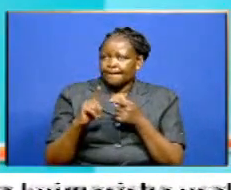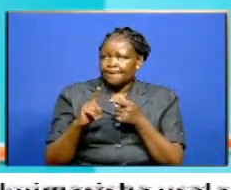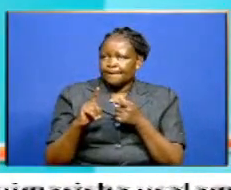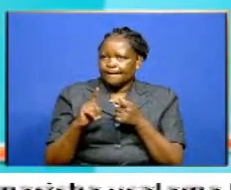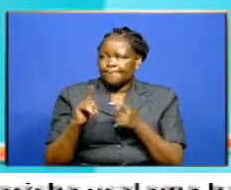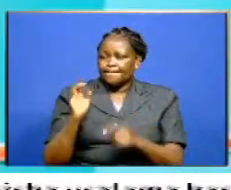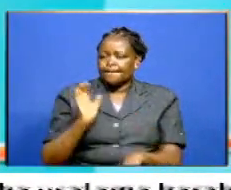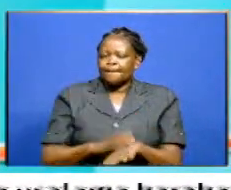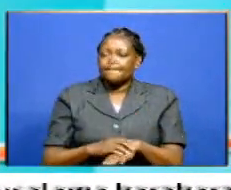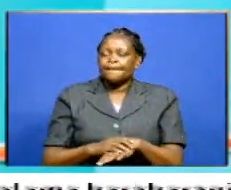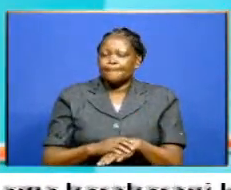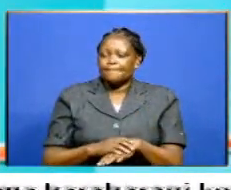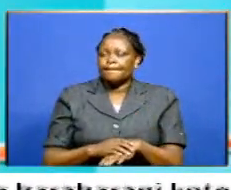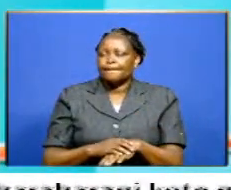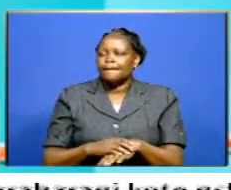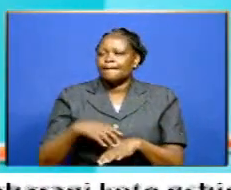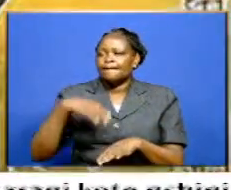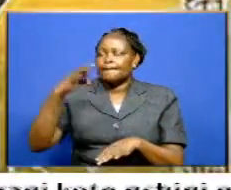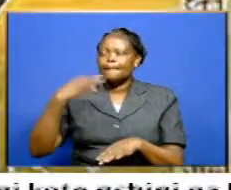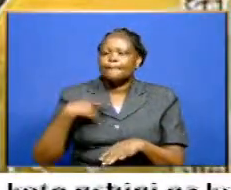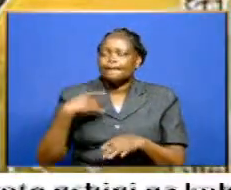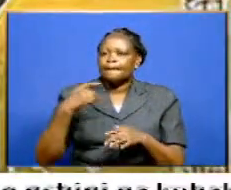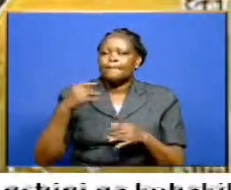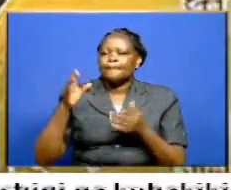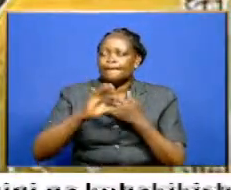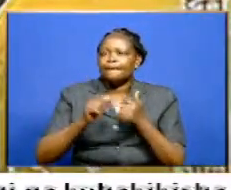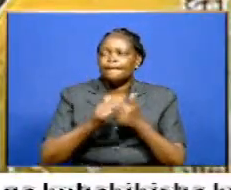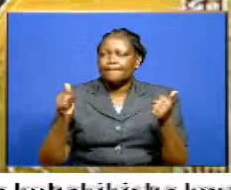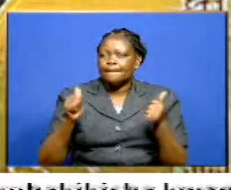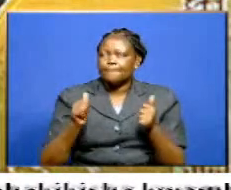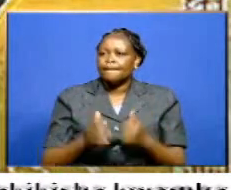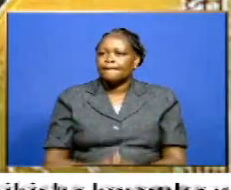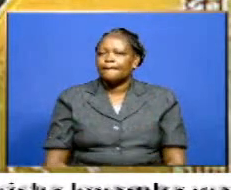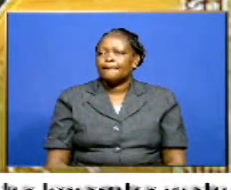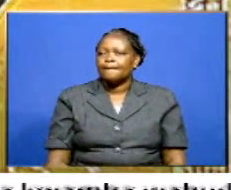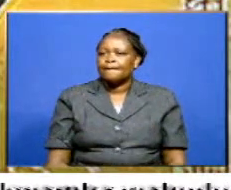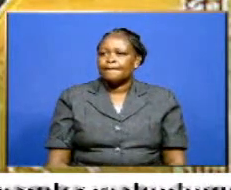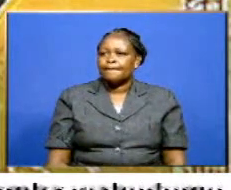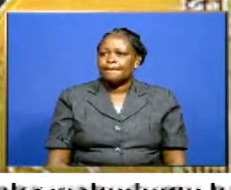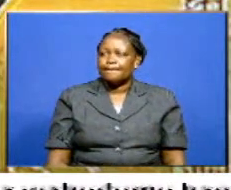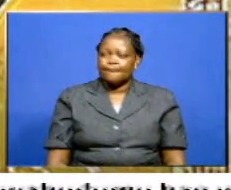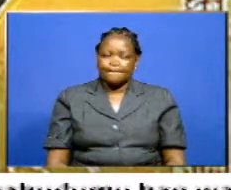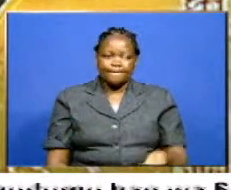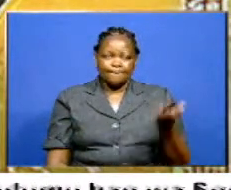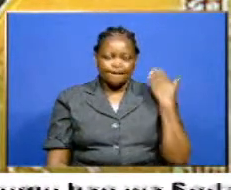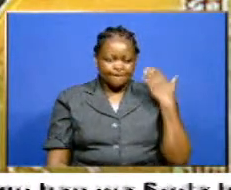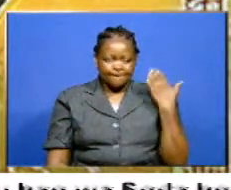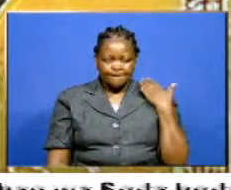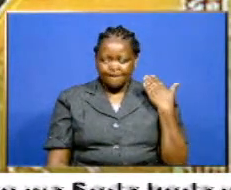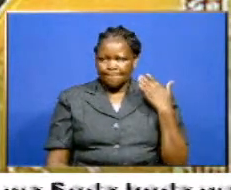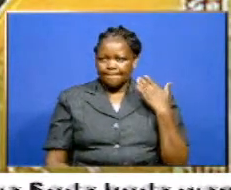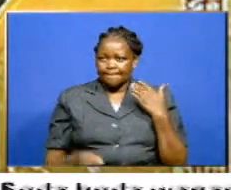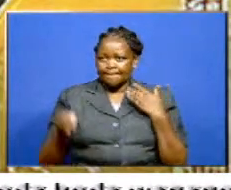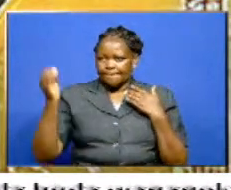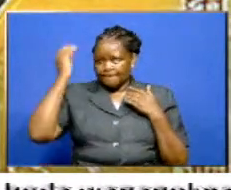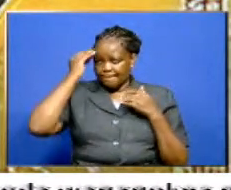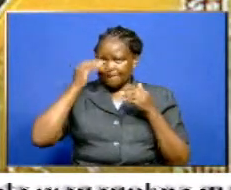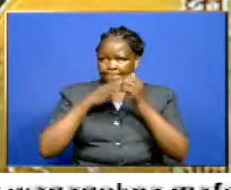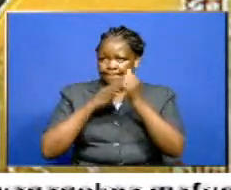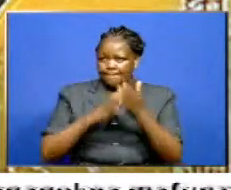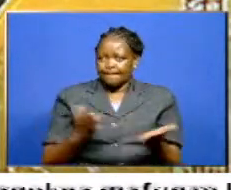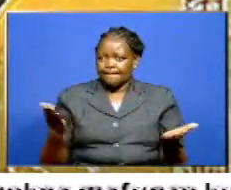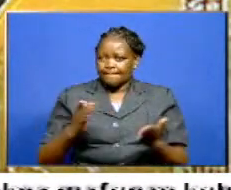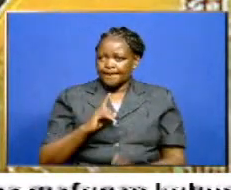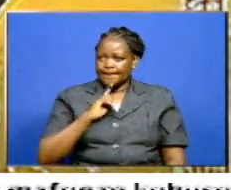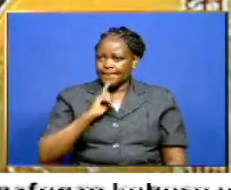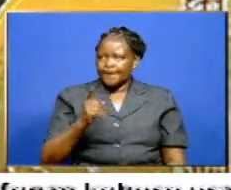ya nchi hii. Safi kabisa. Ni Edwin Kegoli huyo, alikuwa kiongozi wa chama cha wanafunzi katika chuo kikuu cha Moi.